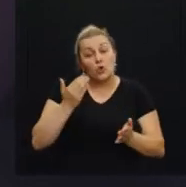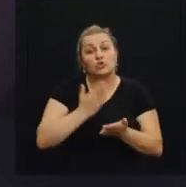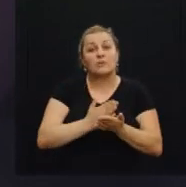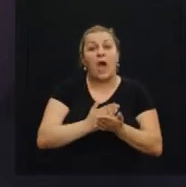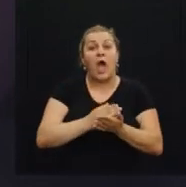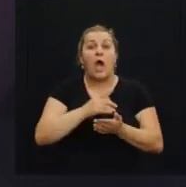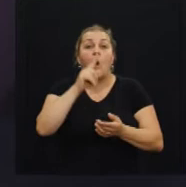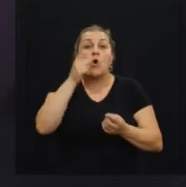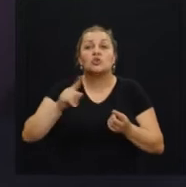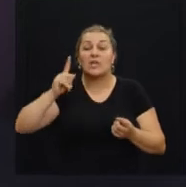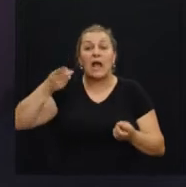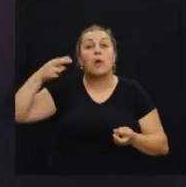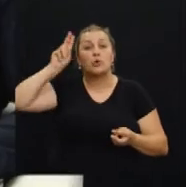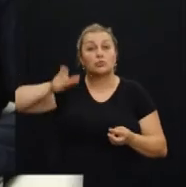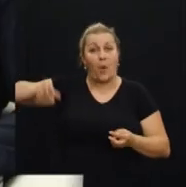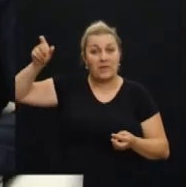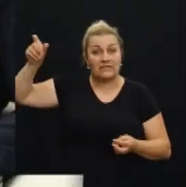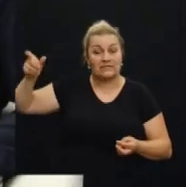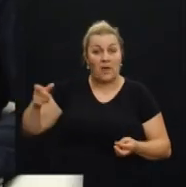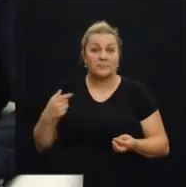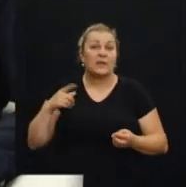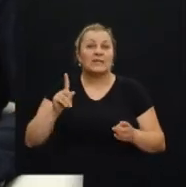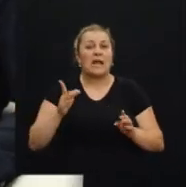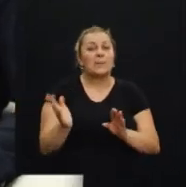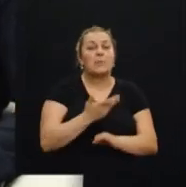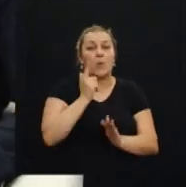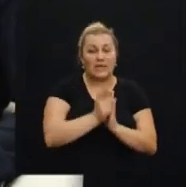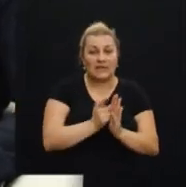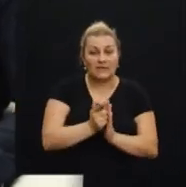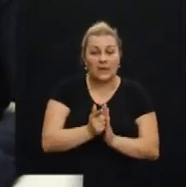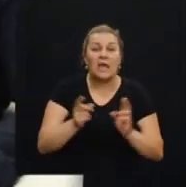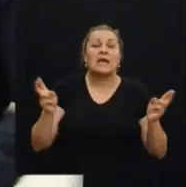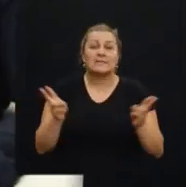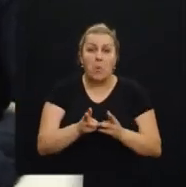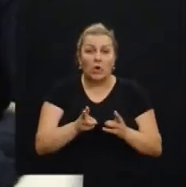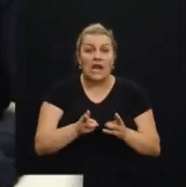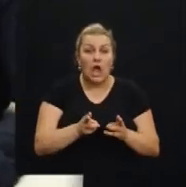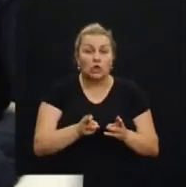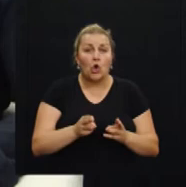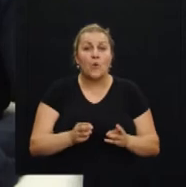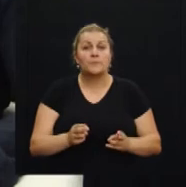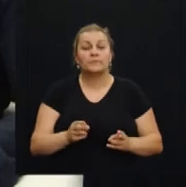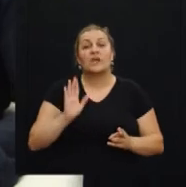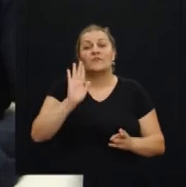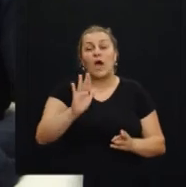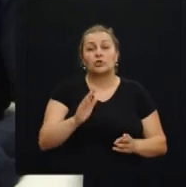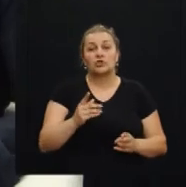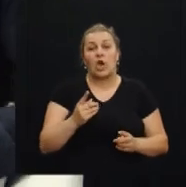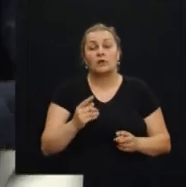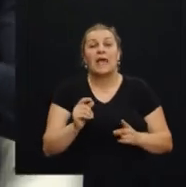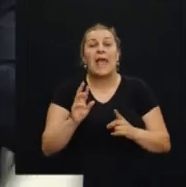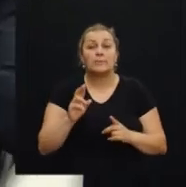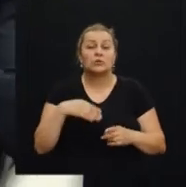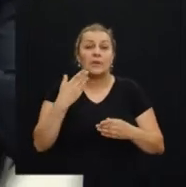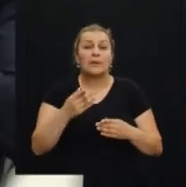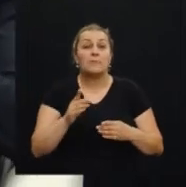po spomenicima. Da, ajmo da nam ne pobjegne emisija. Kratko samo vaša epizoda